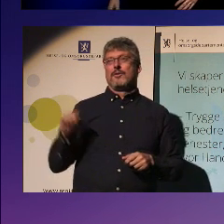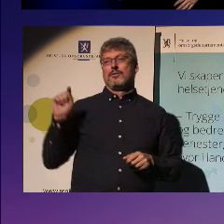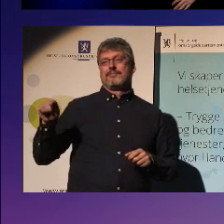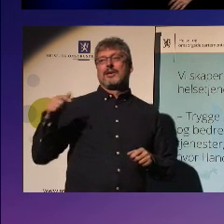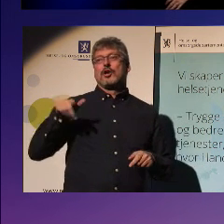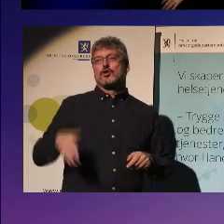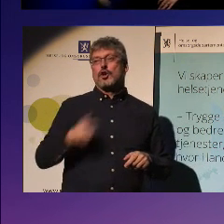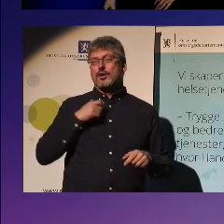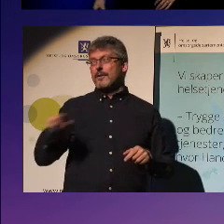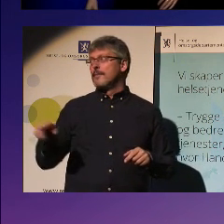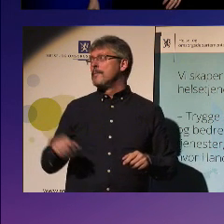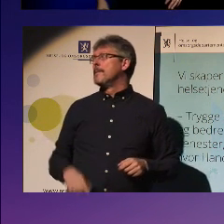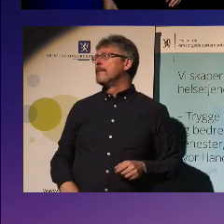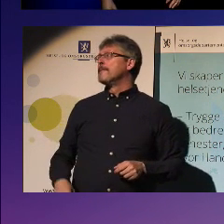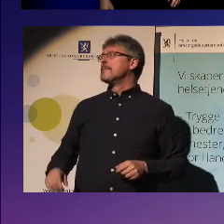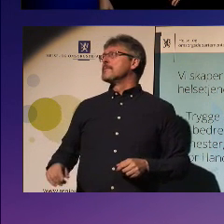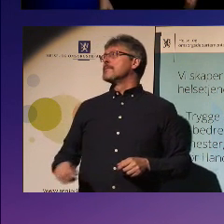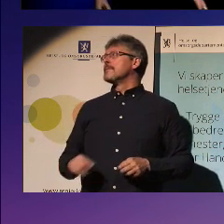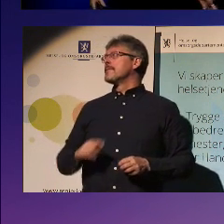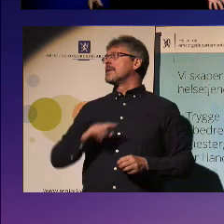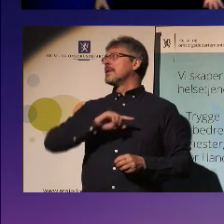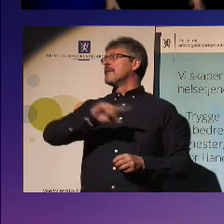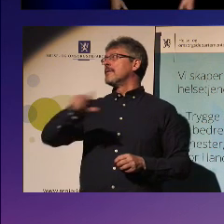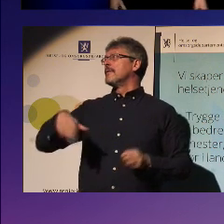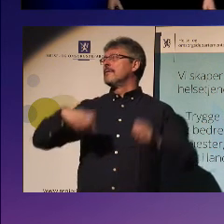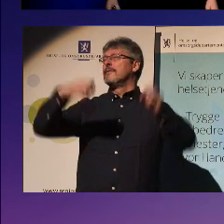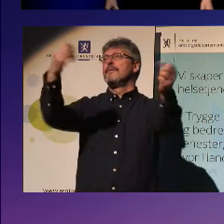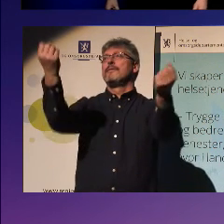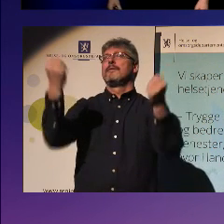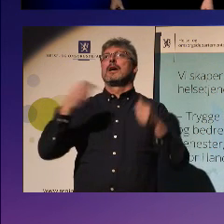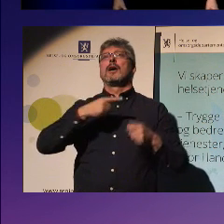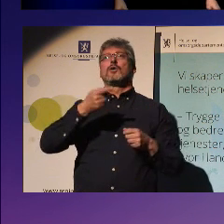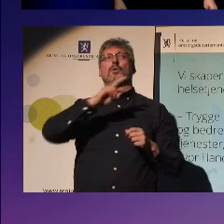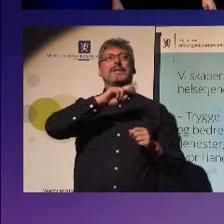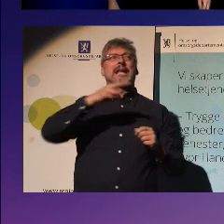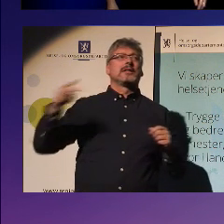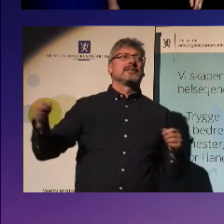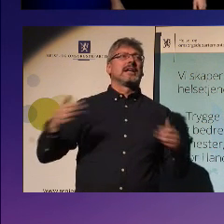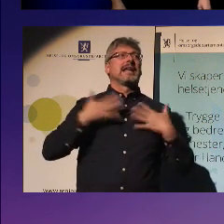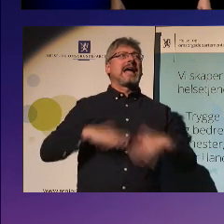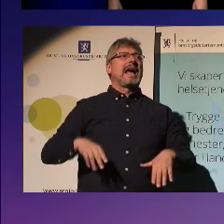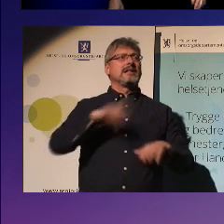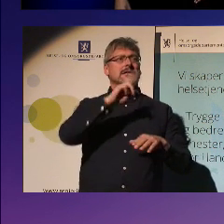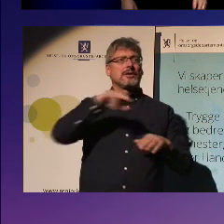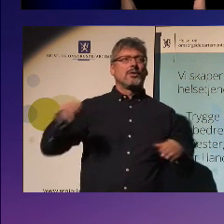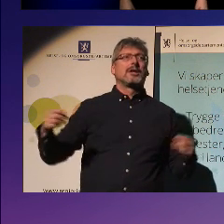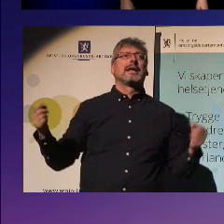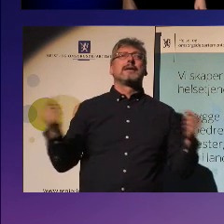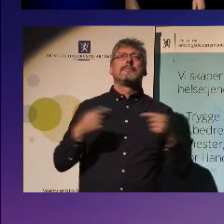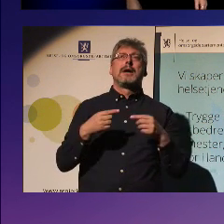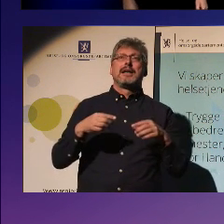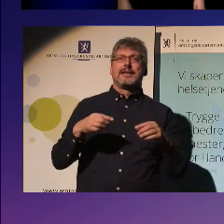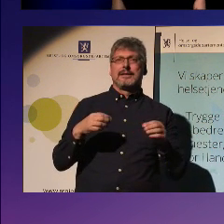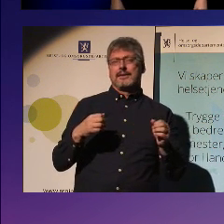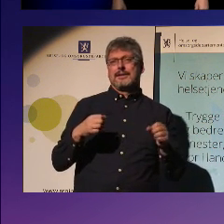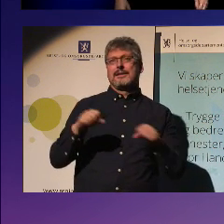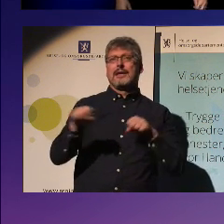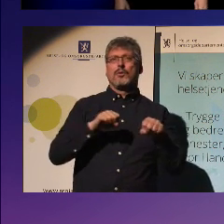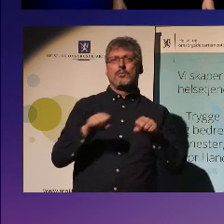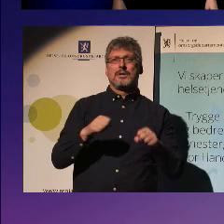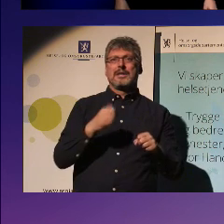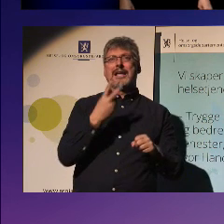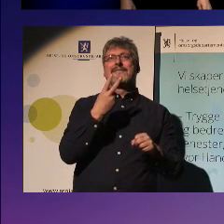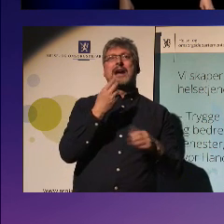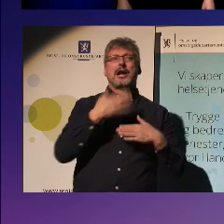Vi var jo inne på det at mye jo gjort, og mye jo digitalisert I Helse-Norge. Vi kommunene har vært gjennom mye.